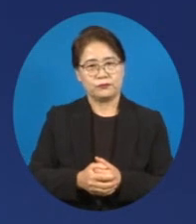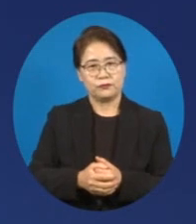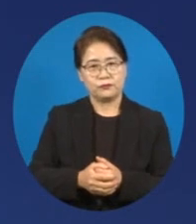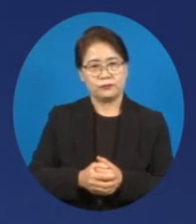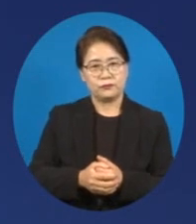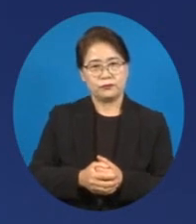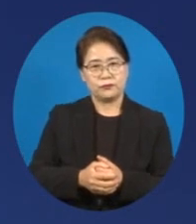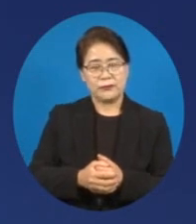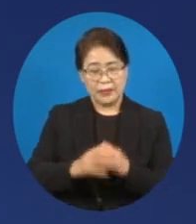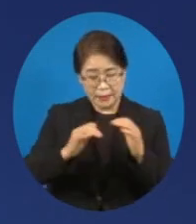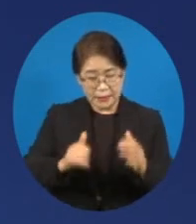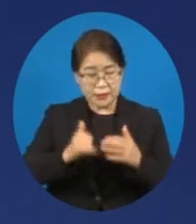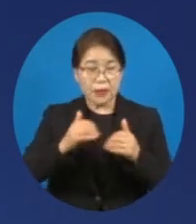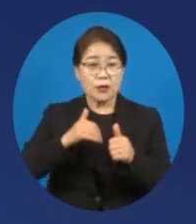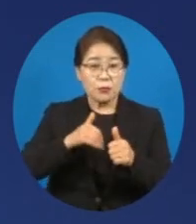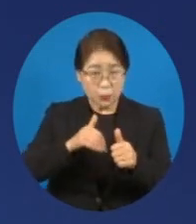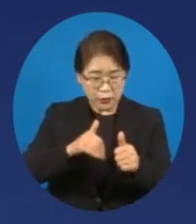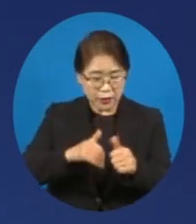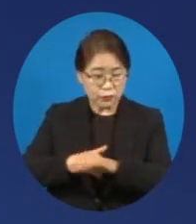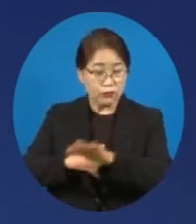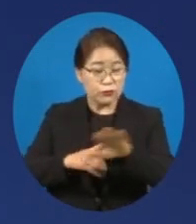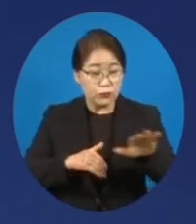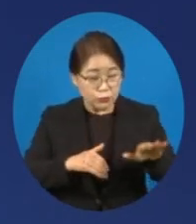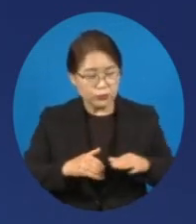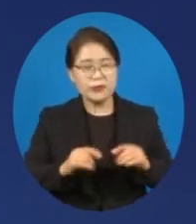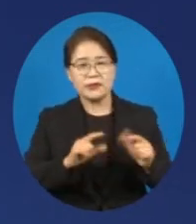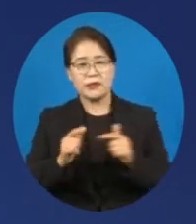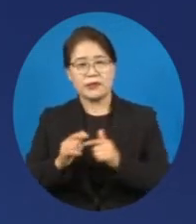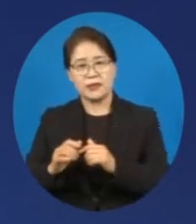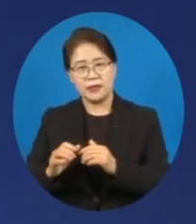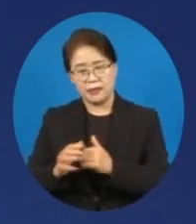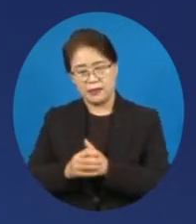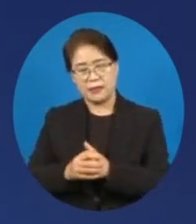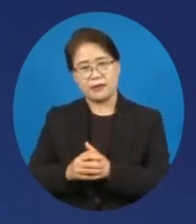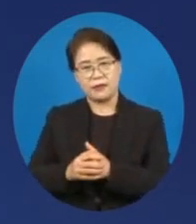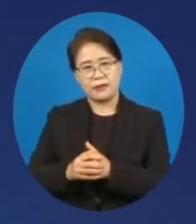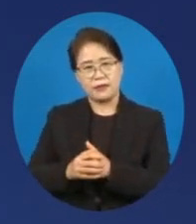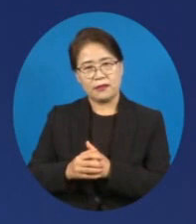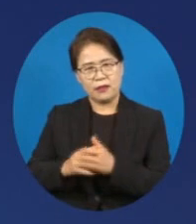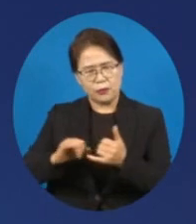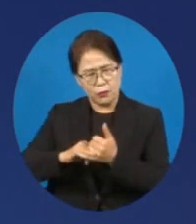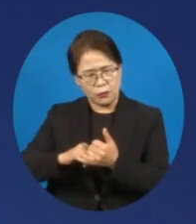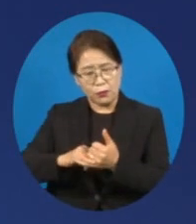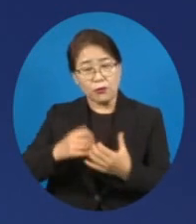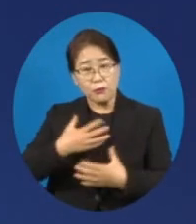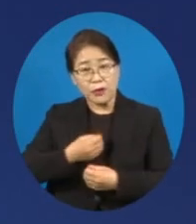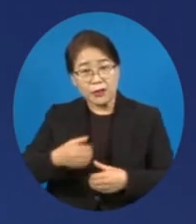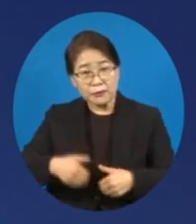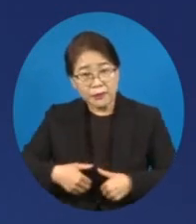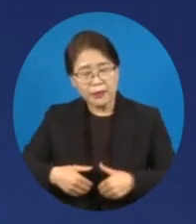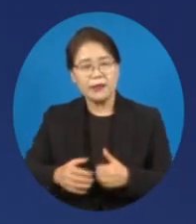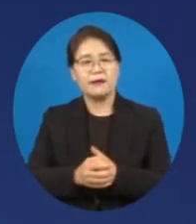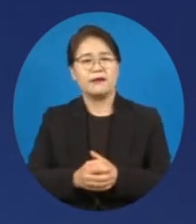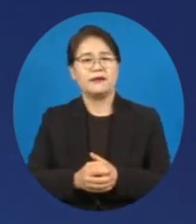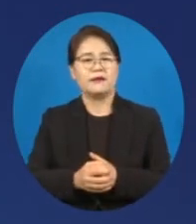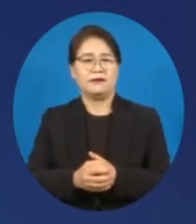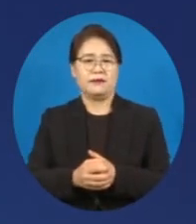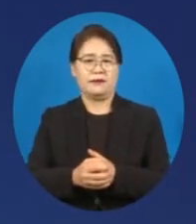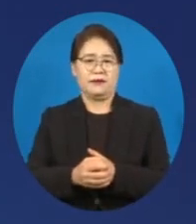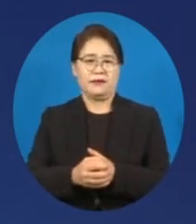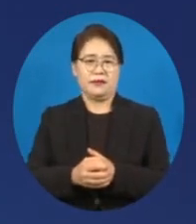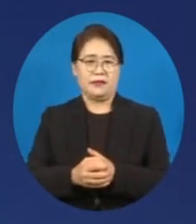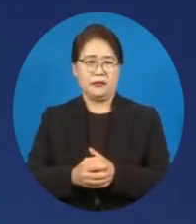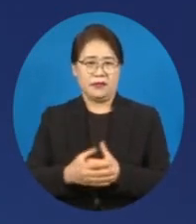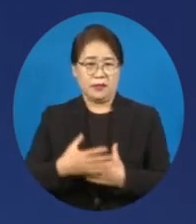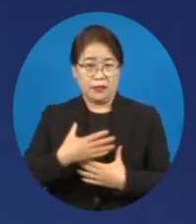왜이 세상에 보냄을 받은 우리에게 세상에 줄 수 없는 평안이 필요할까요 두 번째 이유는요 평안을 가진